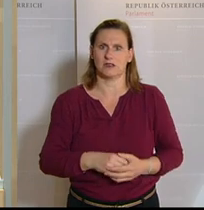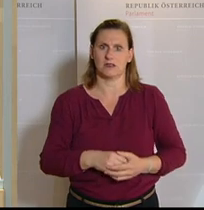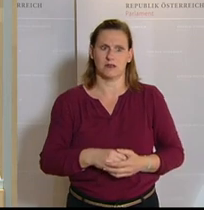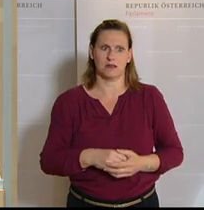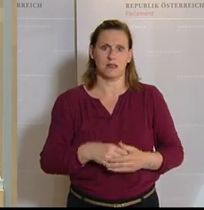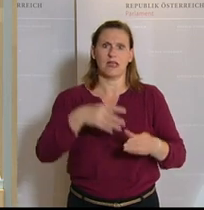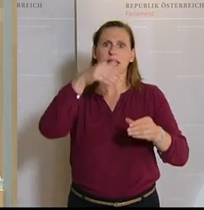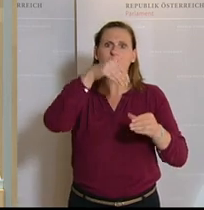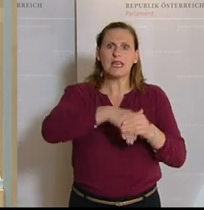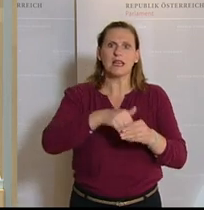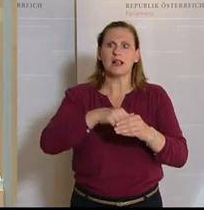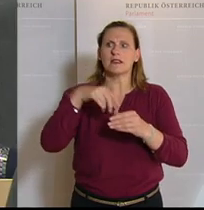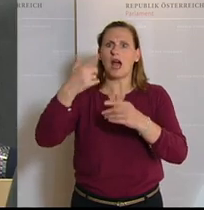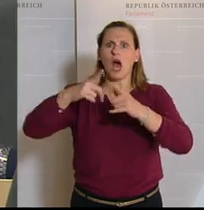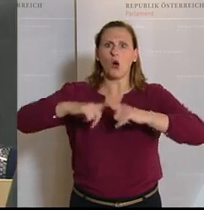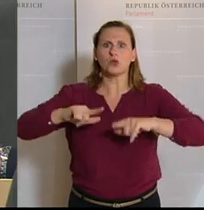Da geht es um